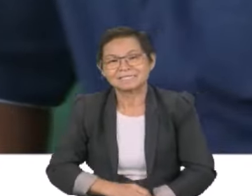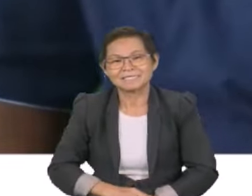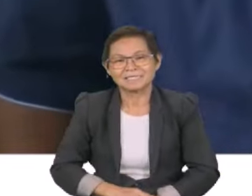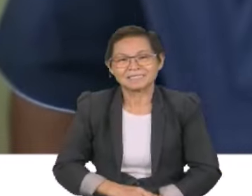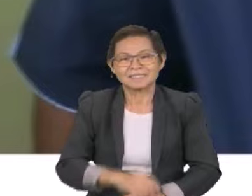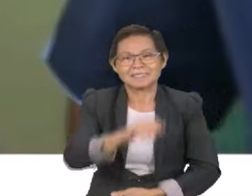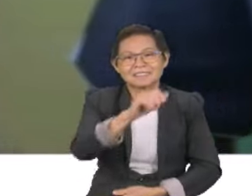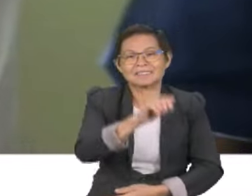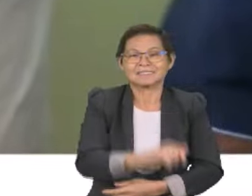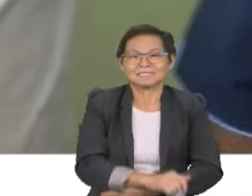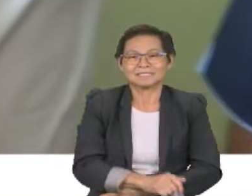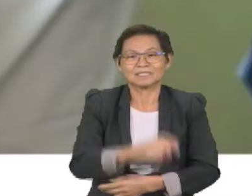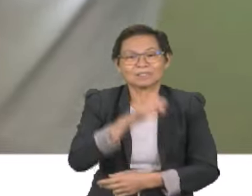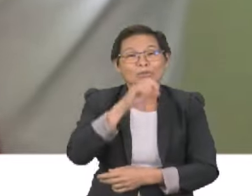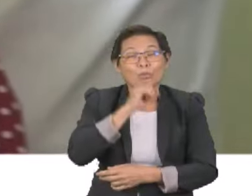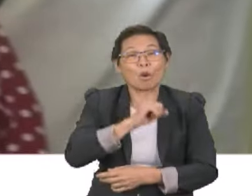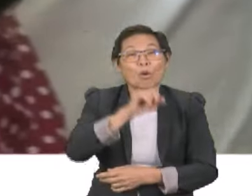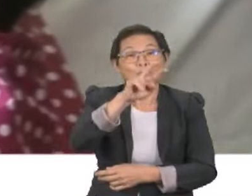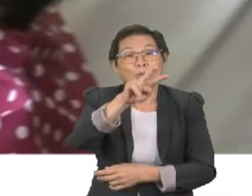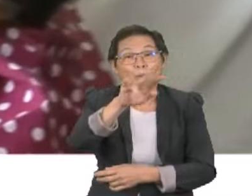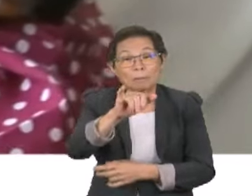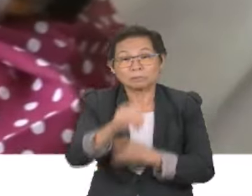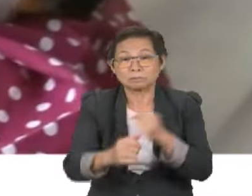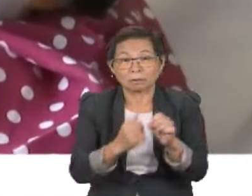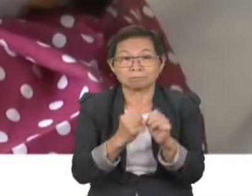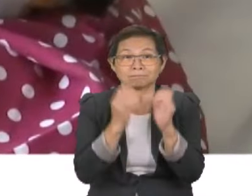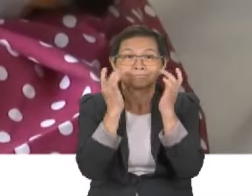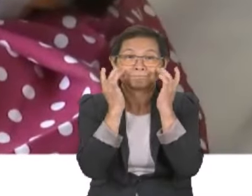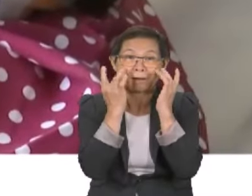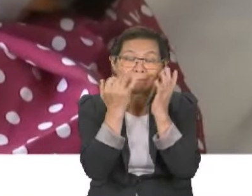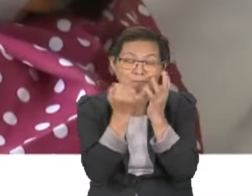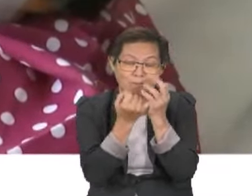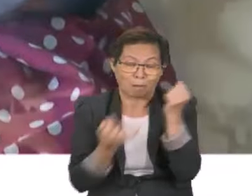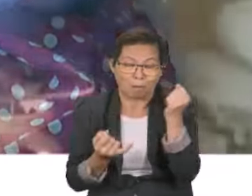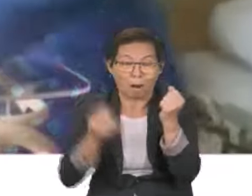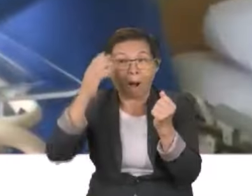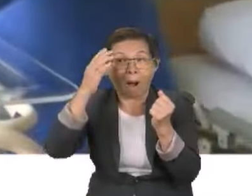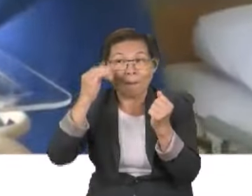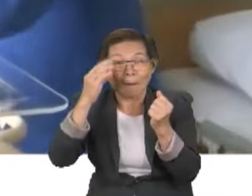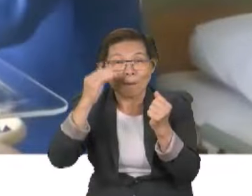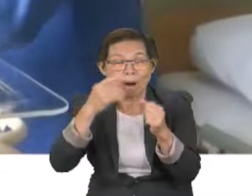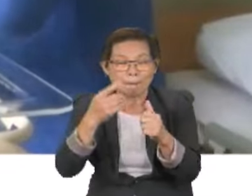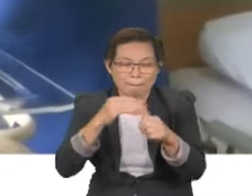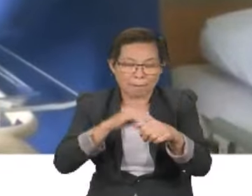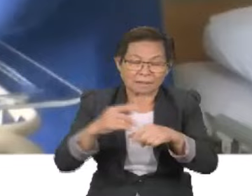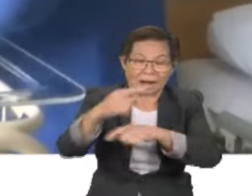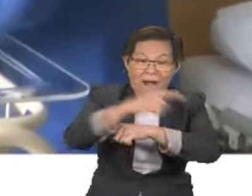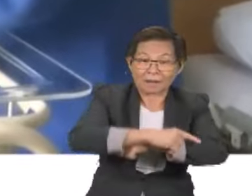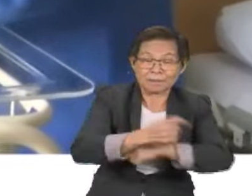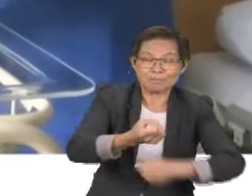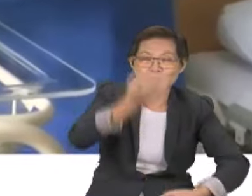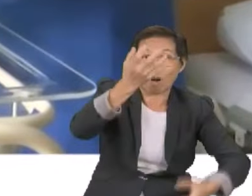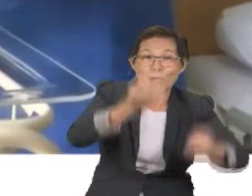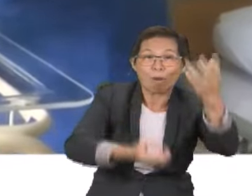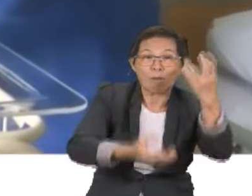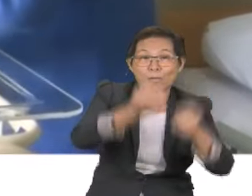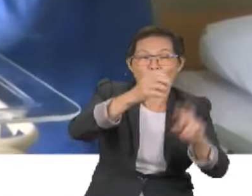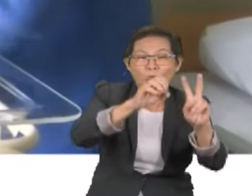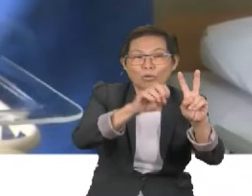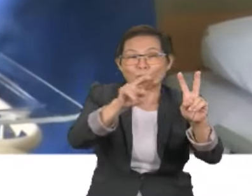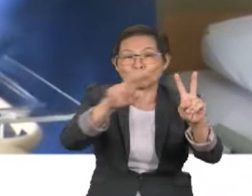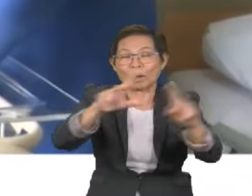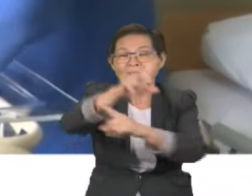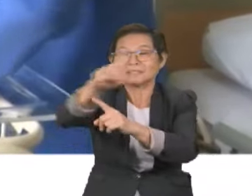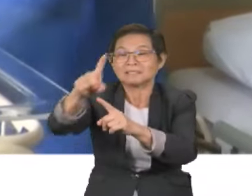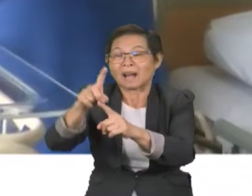Bagi Salia Harun, 26 tahun, dia tidak menyangka melahirkan bayi lelaki pada hari pertama tahun baru kerana tarikh